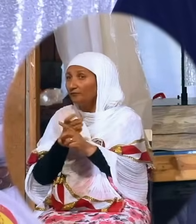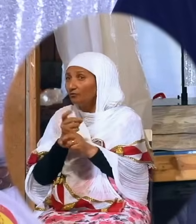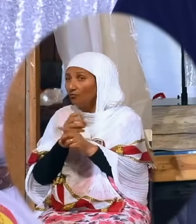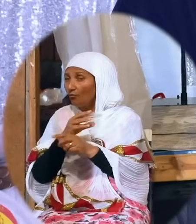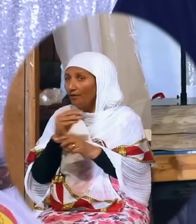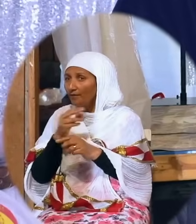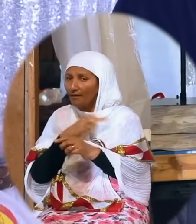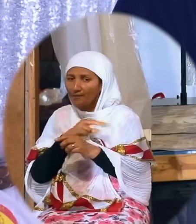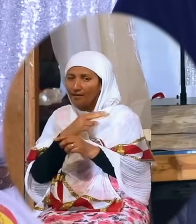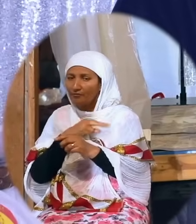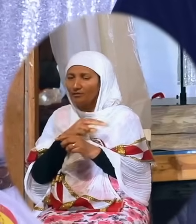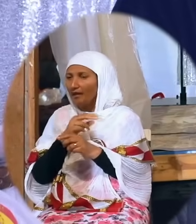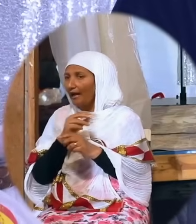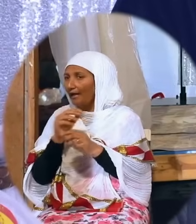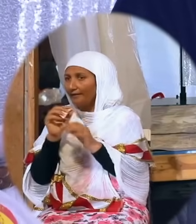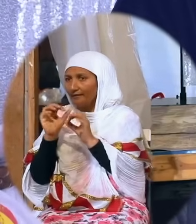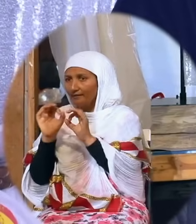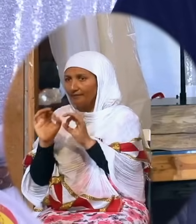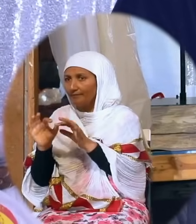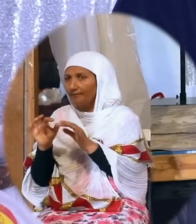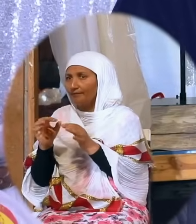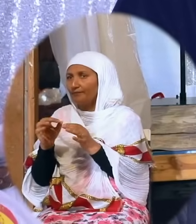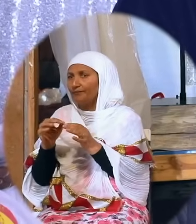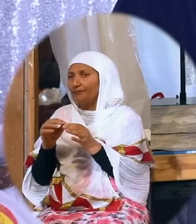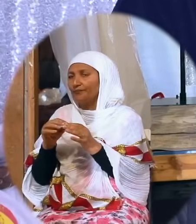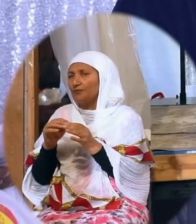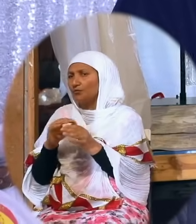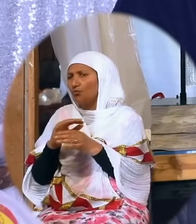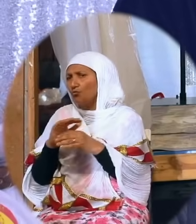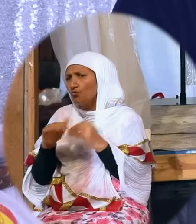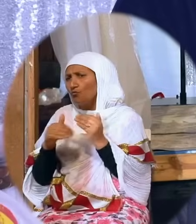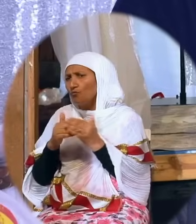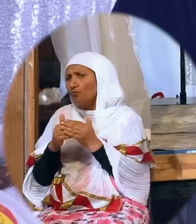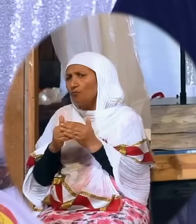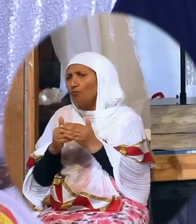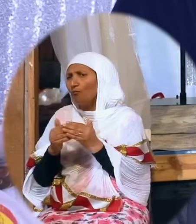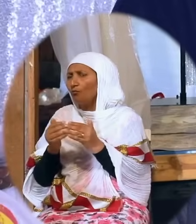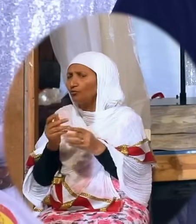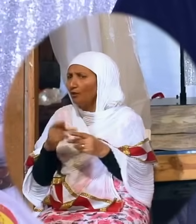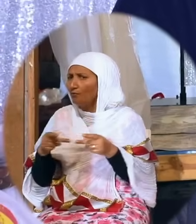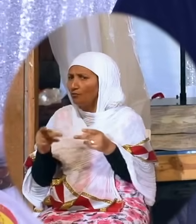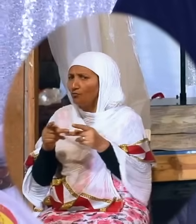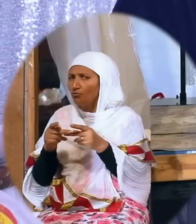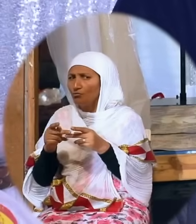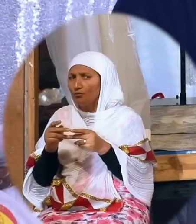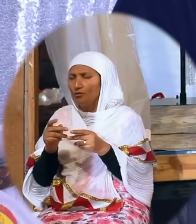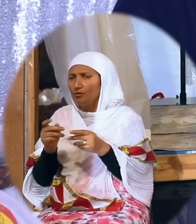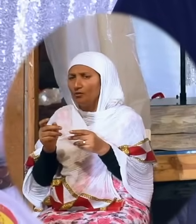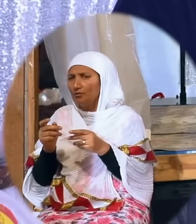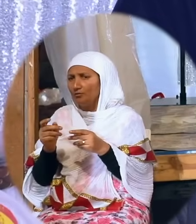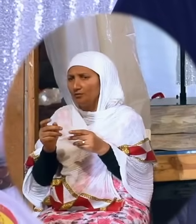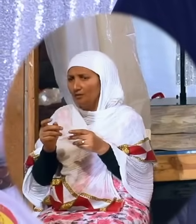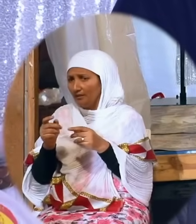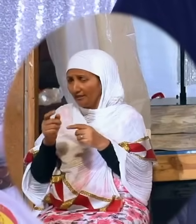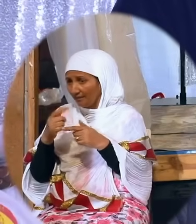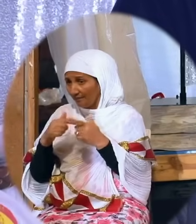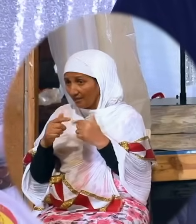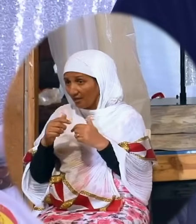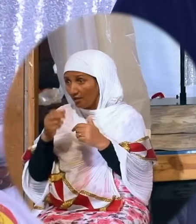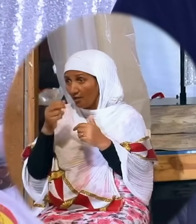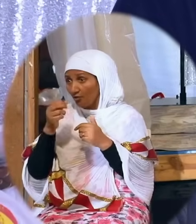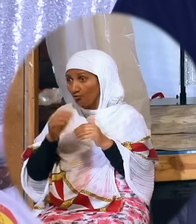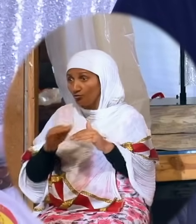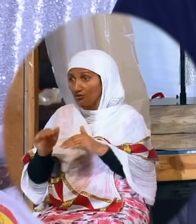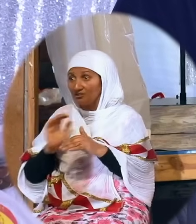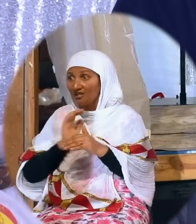ይሄ ግልጽና እውነት ነው ስለዚህ የትም ቦታ መኖራችን ችግር አይደለም ግን ደግሞ ከመጣን አይቀር ለልጆቻችን ተገቢውን ነገር ማድረግ በጣም አስፈላጊ ነው